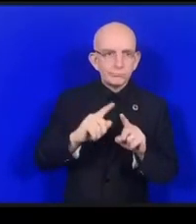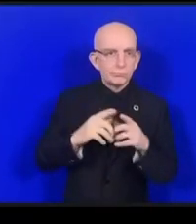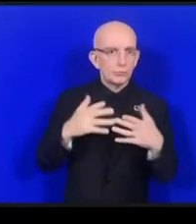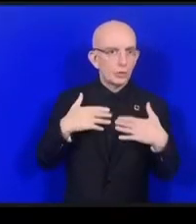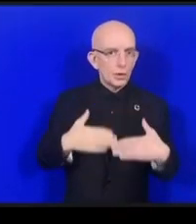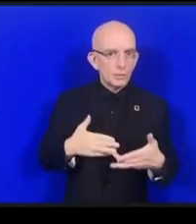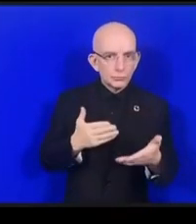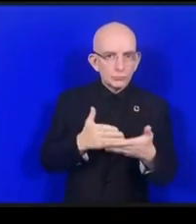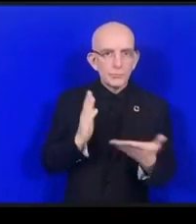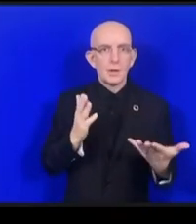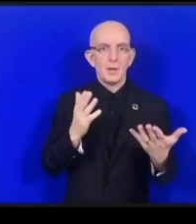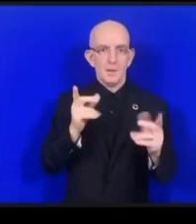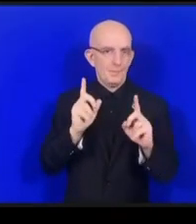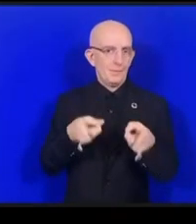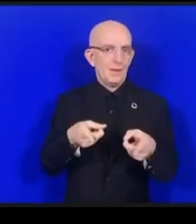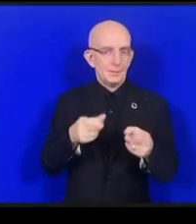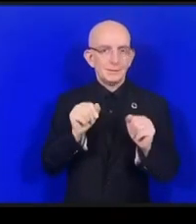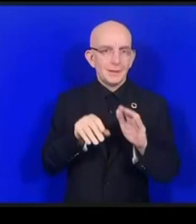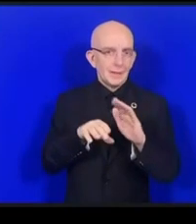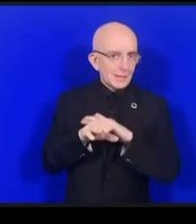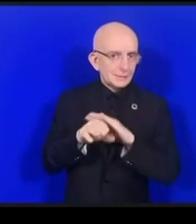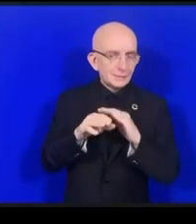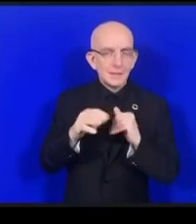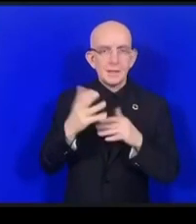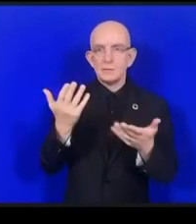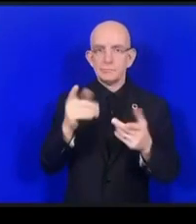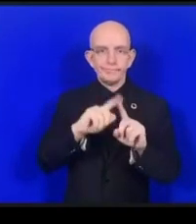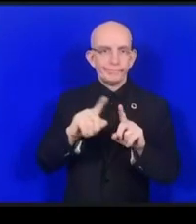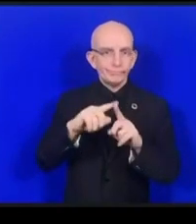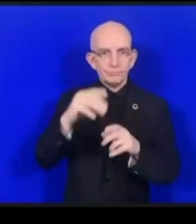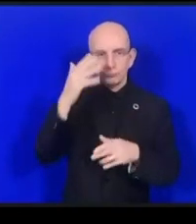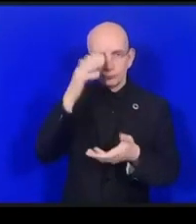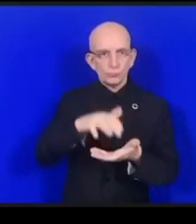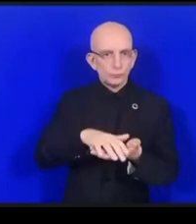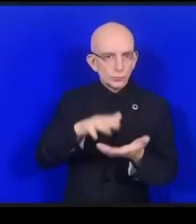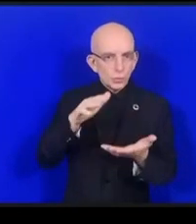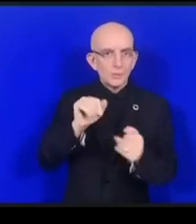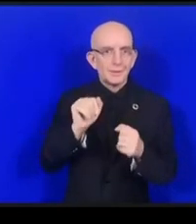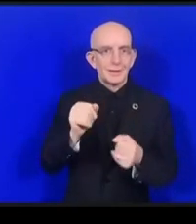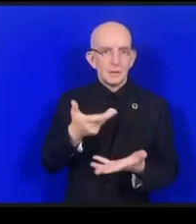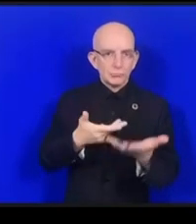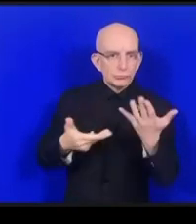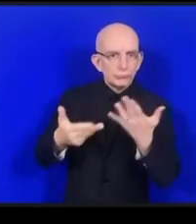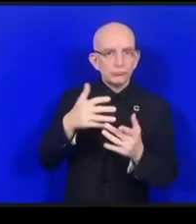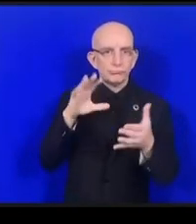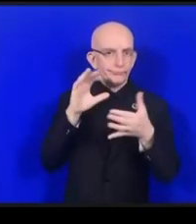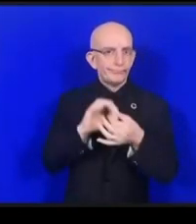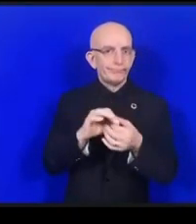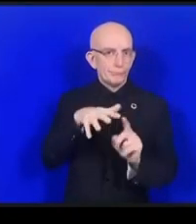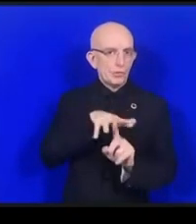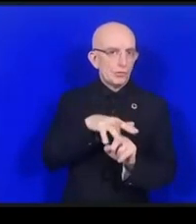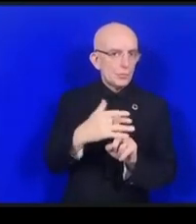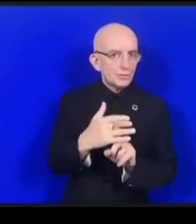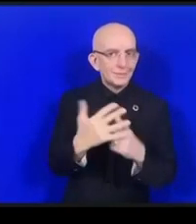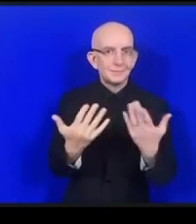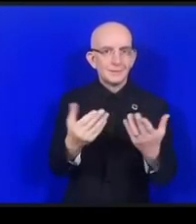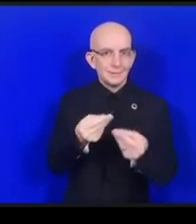к знаниям открытый доступ с открытой лицензией это